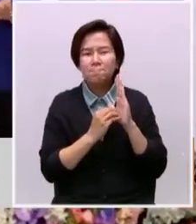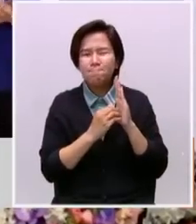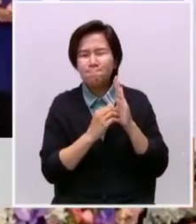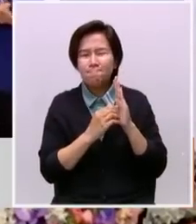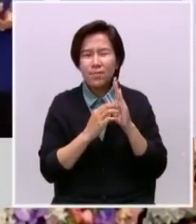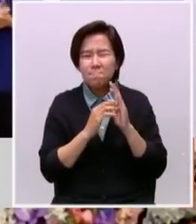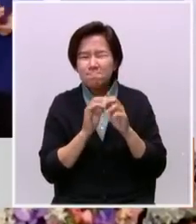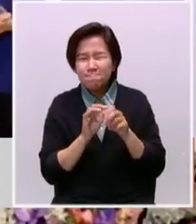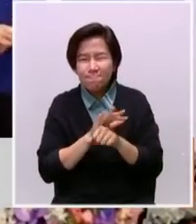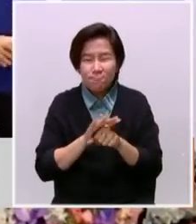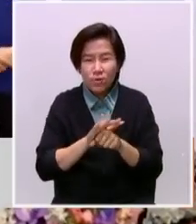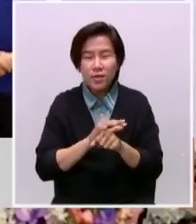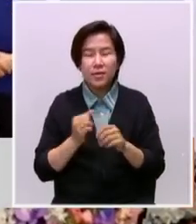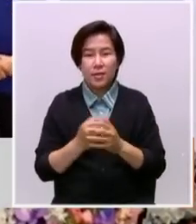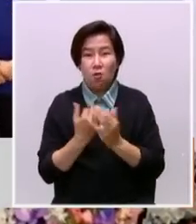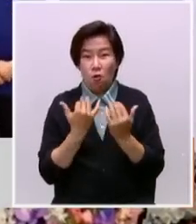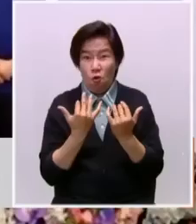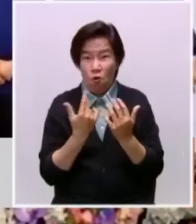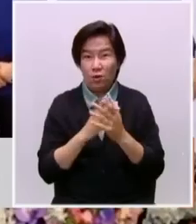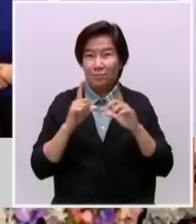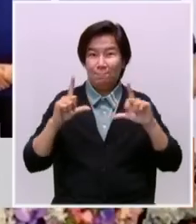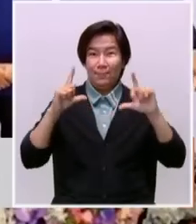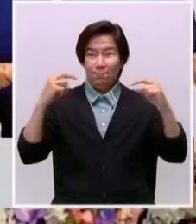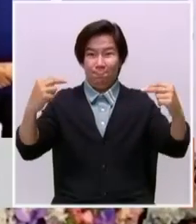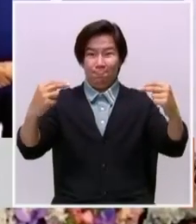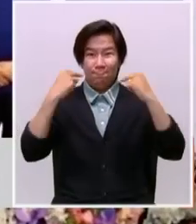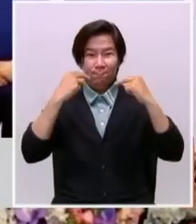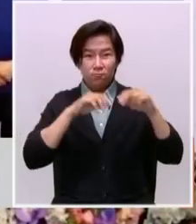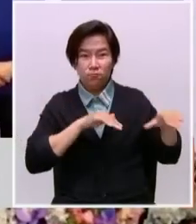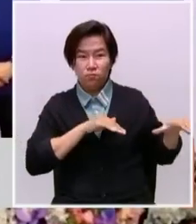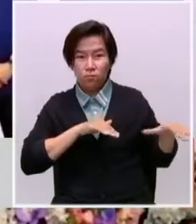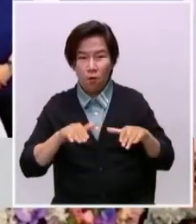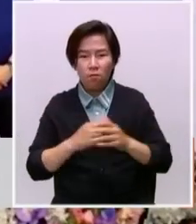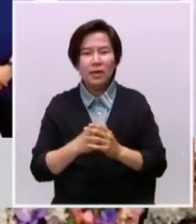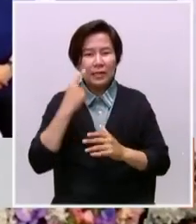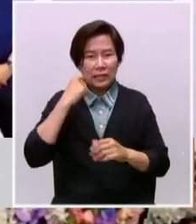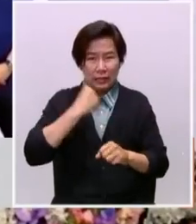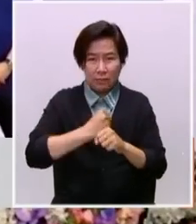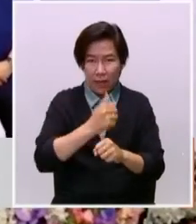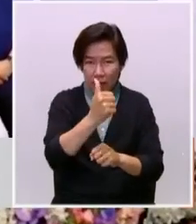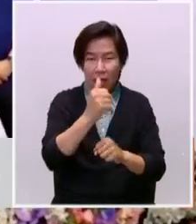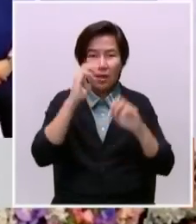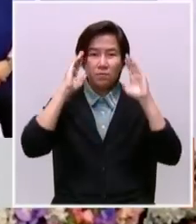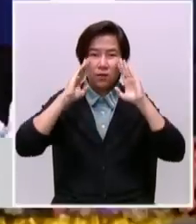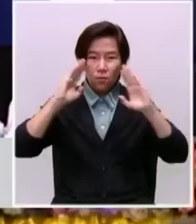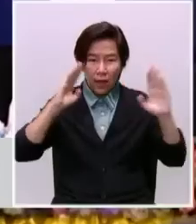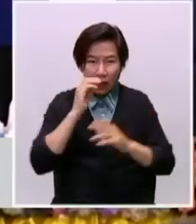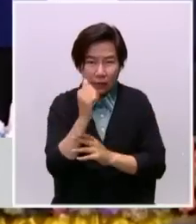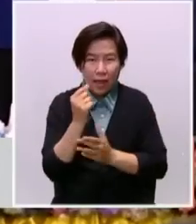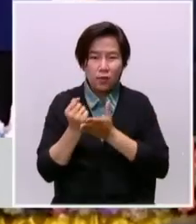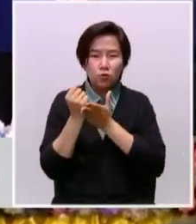โดยที่ไม่ได้มีความพร้อมเท่าครั้งนี้เนื่องจากพรรคมั่นใจว่ามีผลงานและจะนำประสบการณ์มาดูแลคน